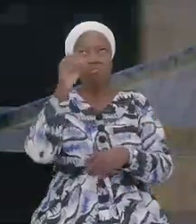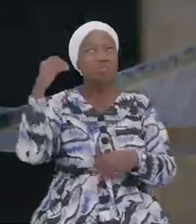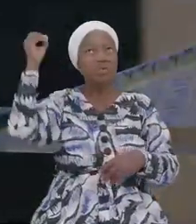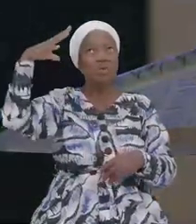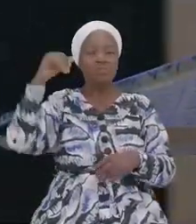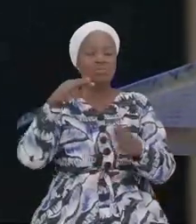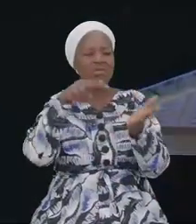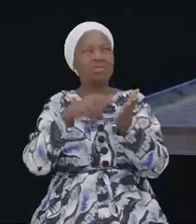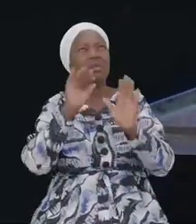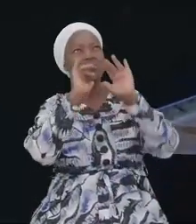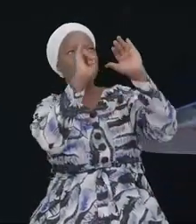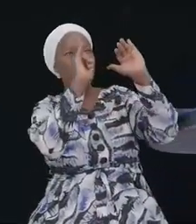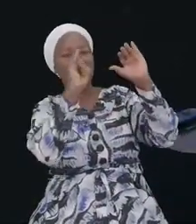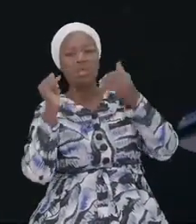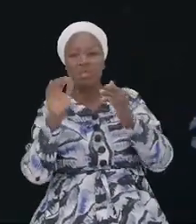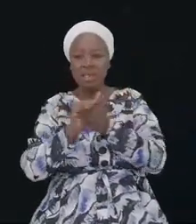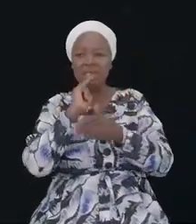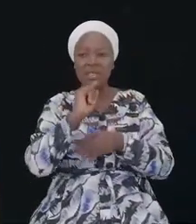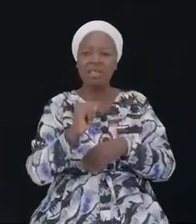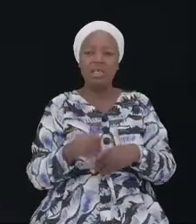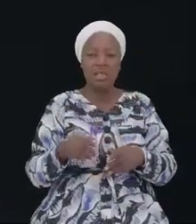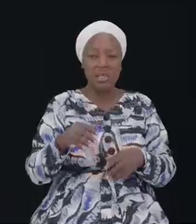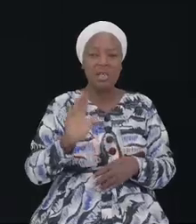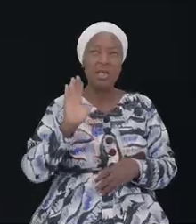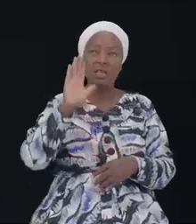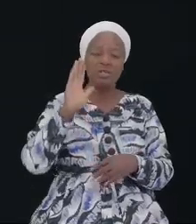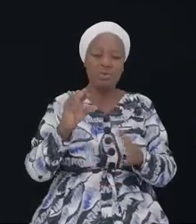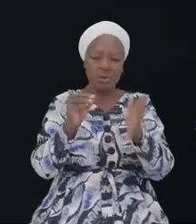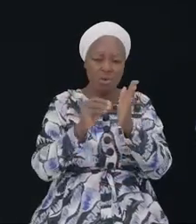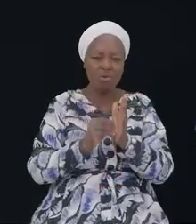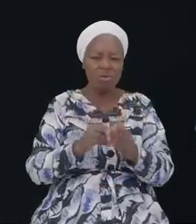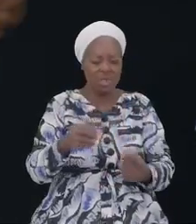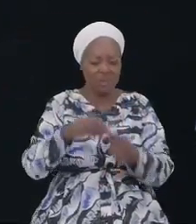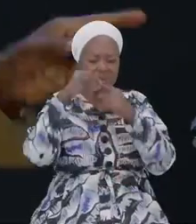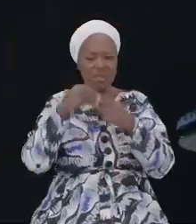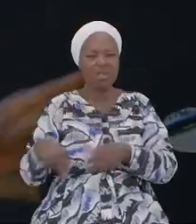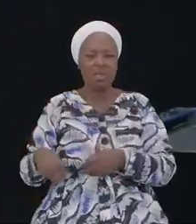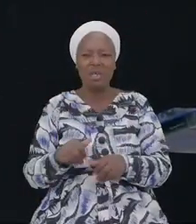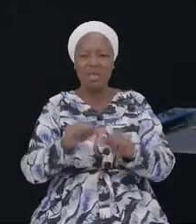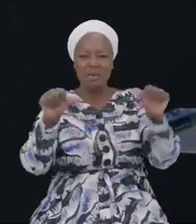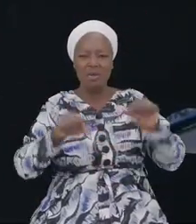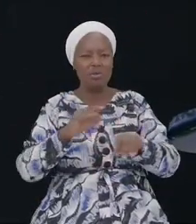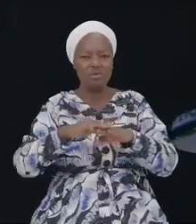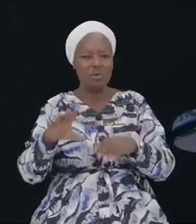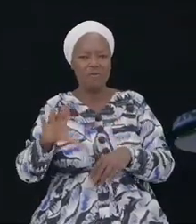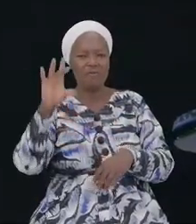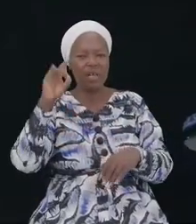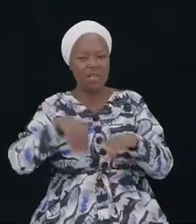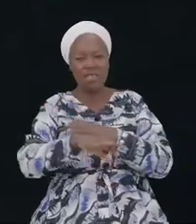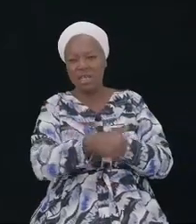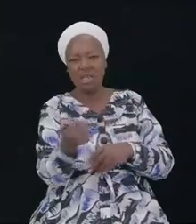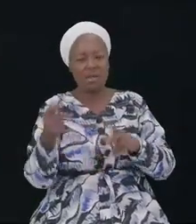reste là-bas. C'est là sa particularité distinctive. Vous n'allez trouver une autre personne qui fait